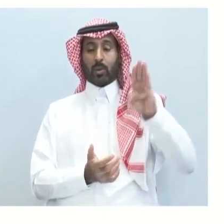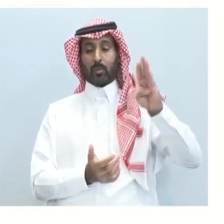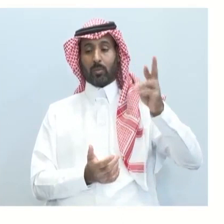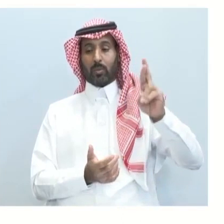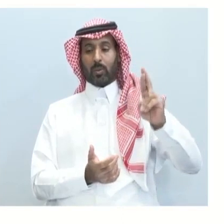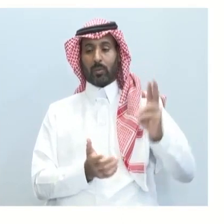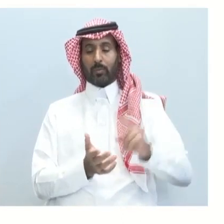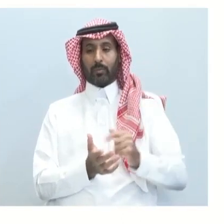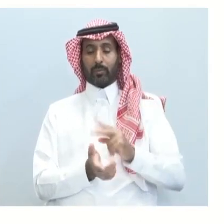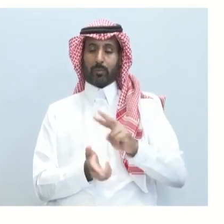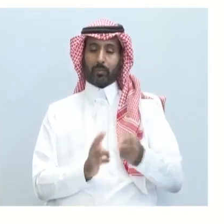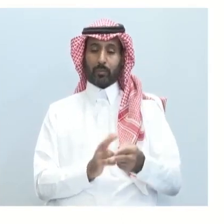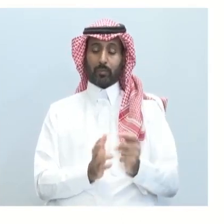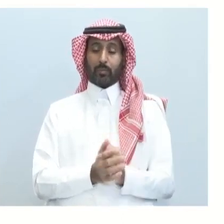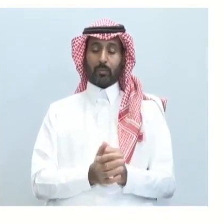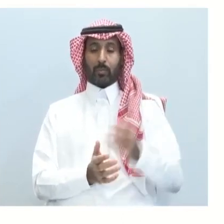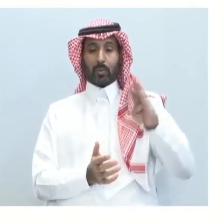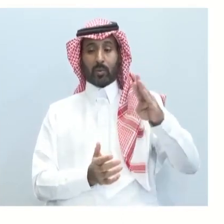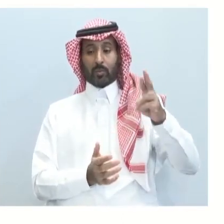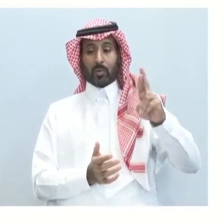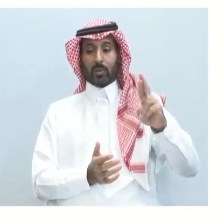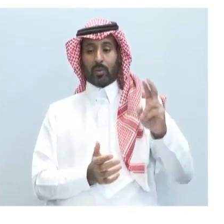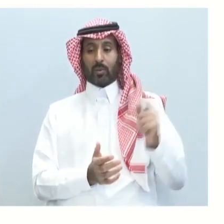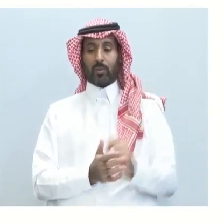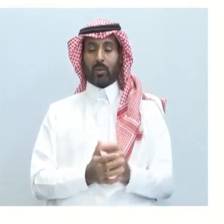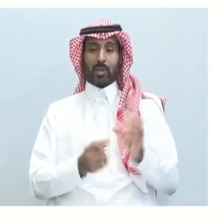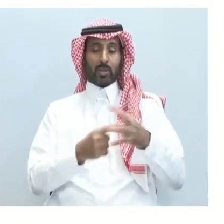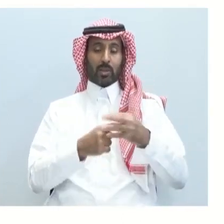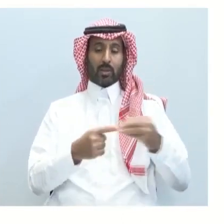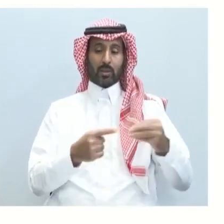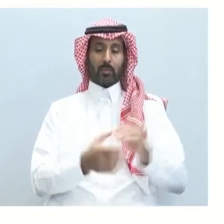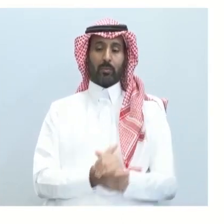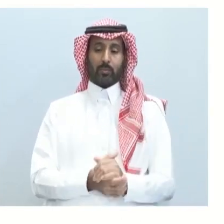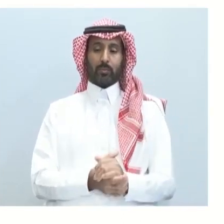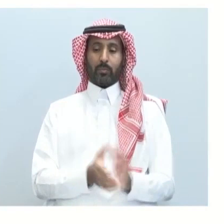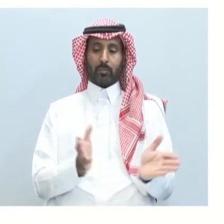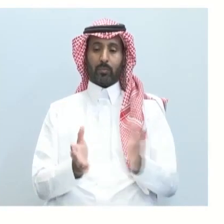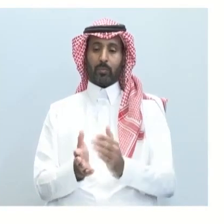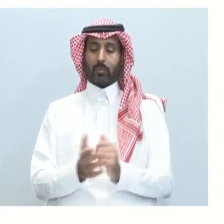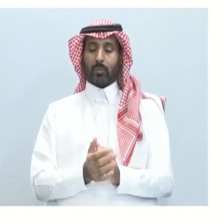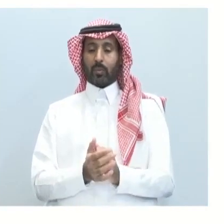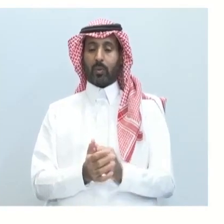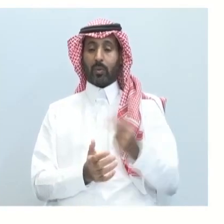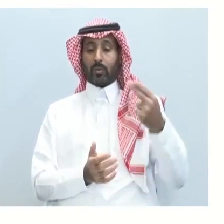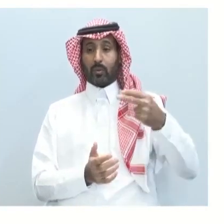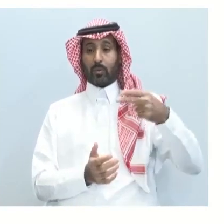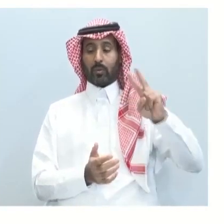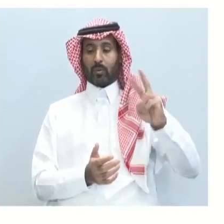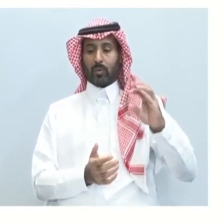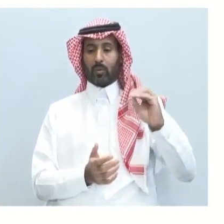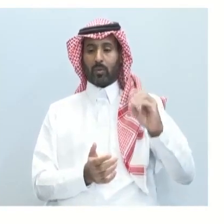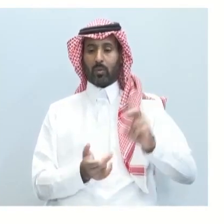يكون على شكل البي ار اللي هو سالب اللي هو سالب اما بالنسبه للماء وثاني اتركه